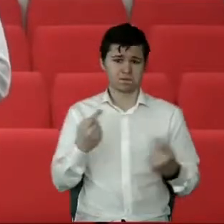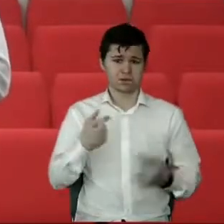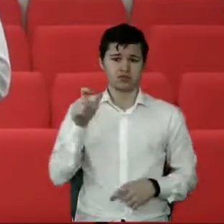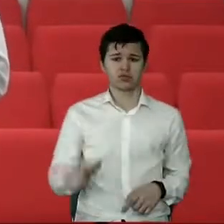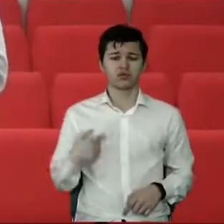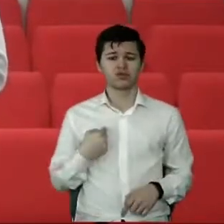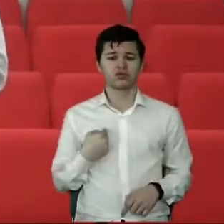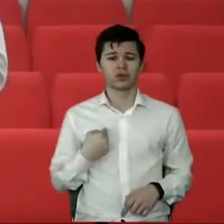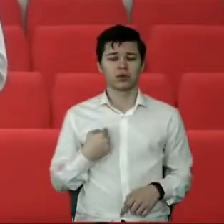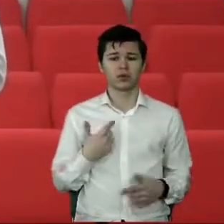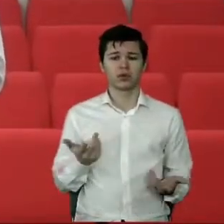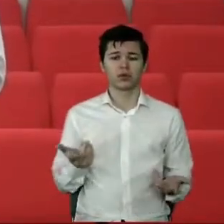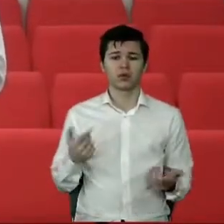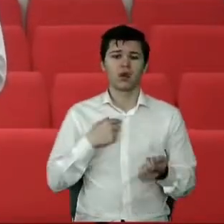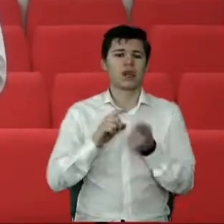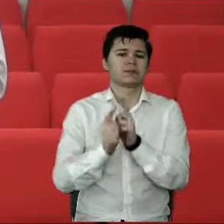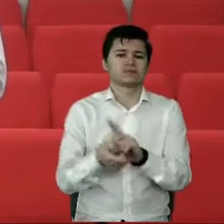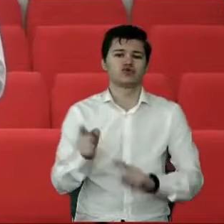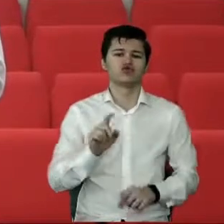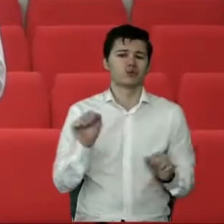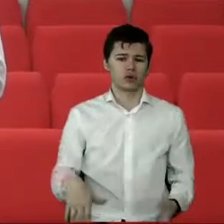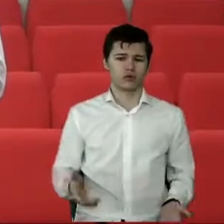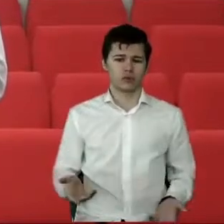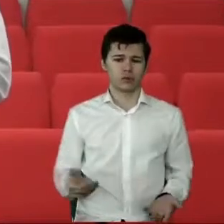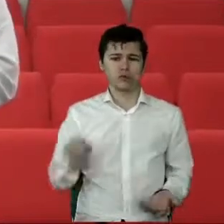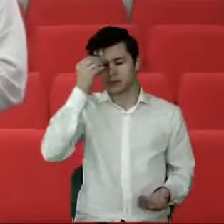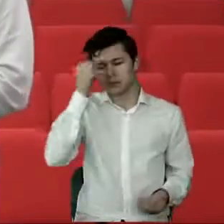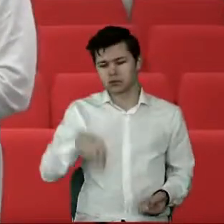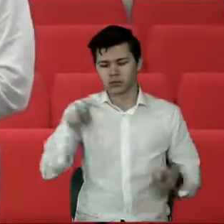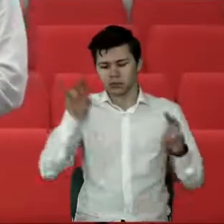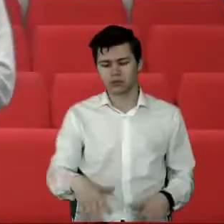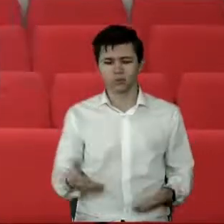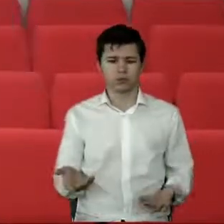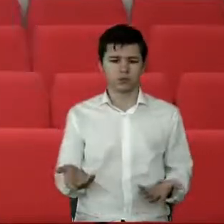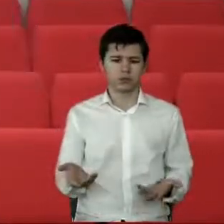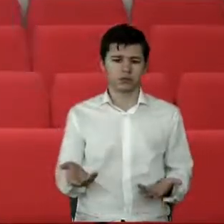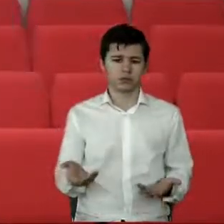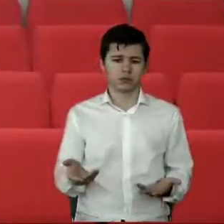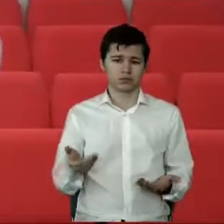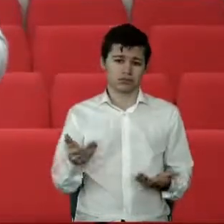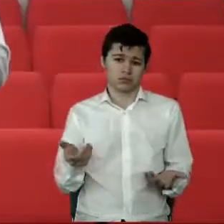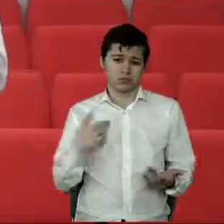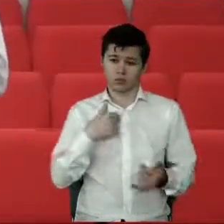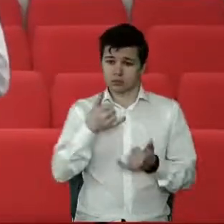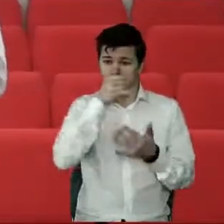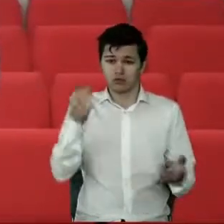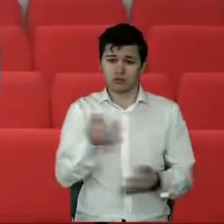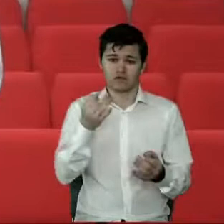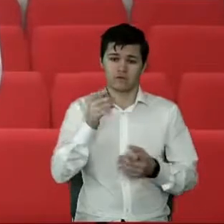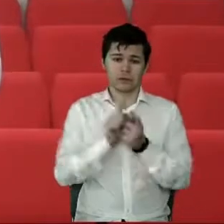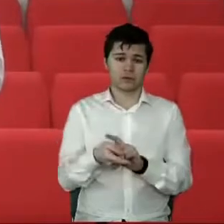получается. Думаю, что же я могу поменять? Смысл тогда здесь находиться? Смысл тогда продолжать свою жизнь, если я все равно ничего не могу